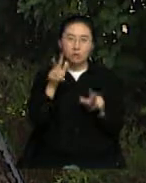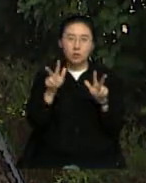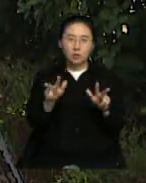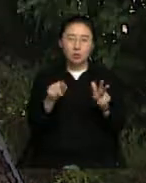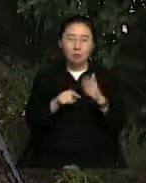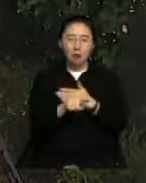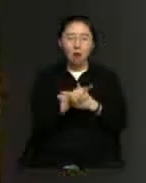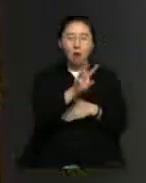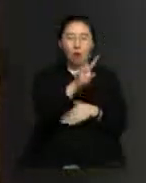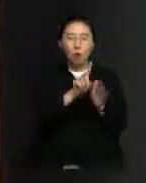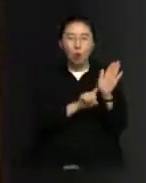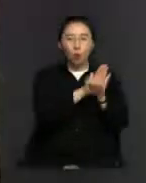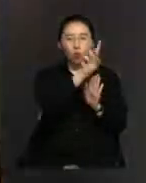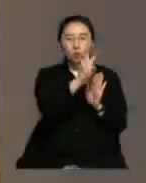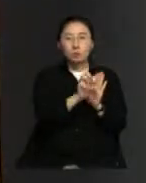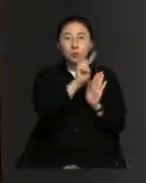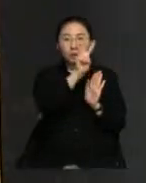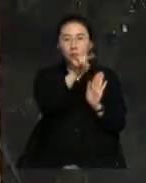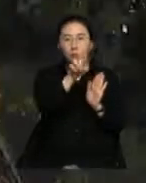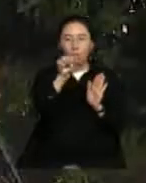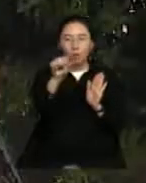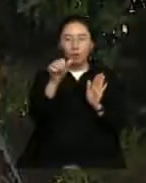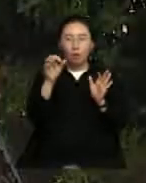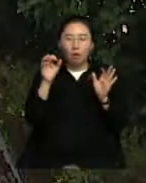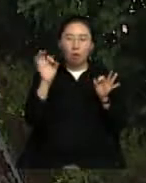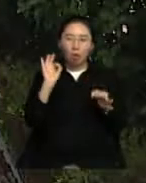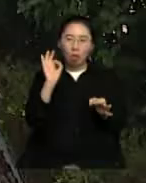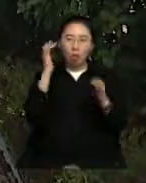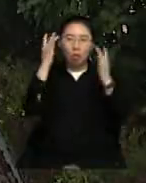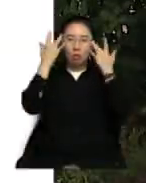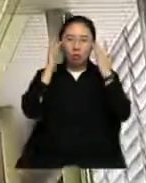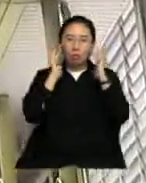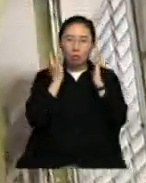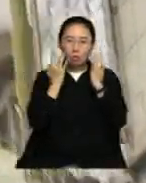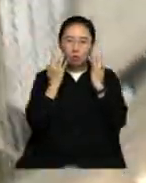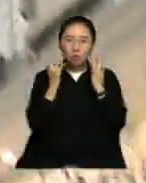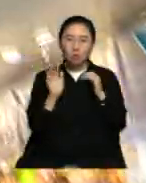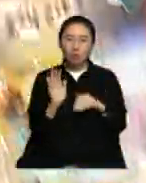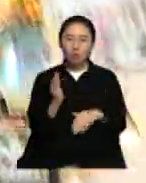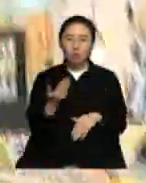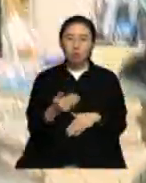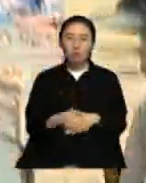바깥 기온은 33.5도인데요. 가만히 있어도 땀이 나는 날씨입니다.